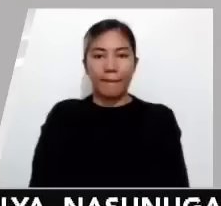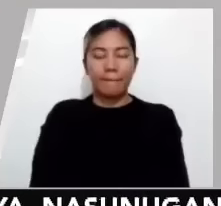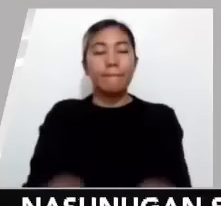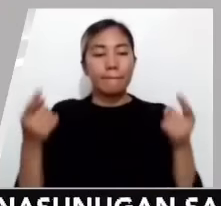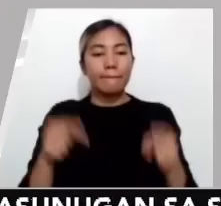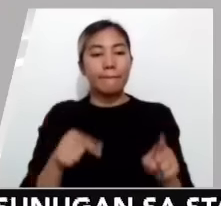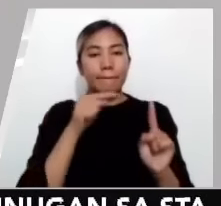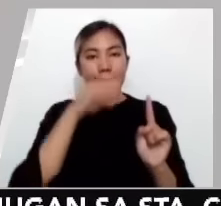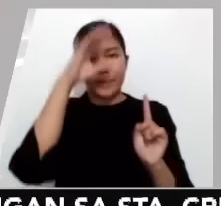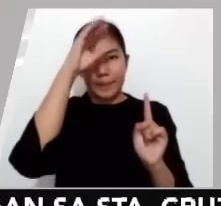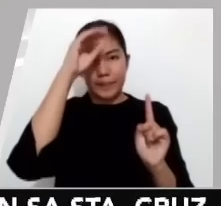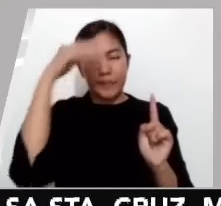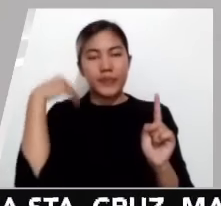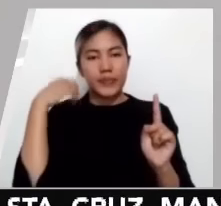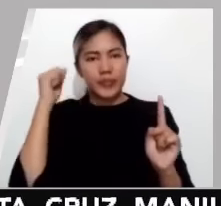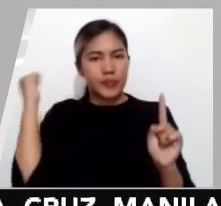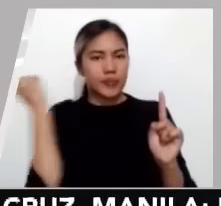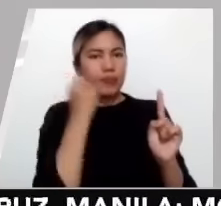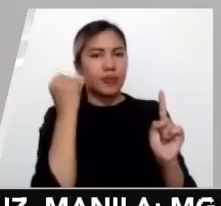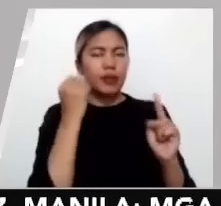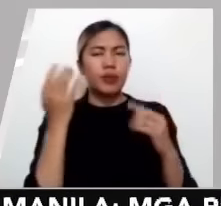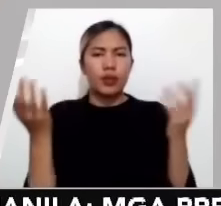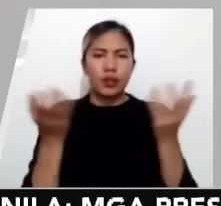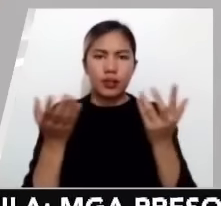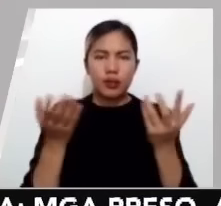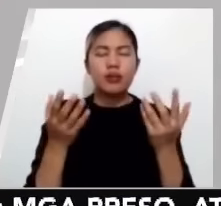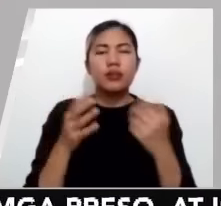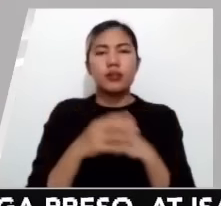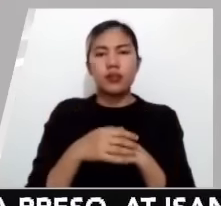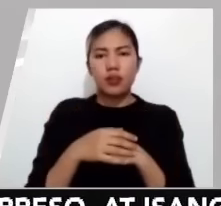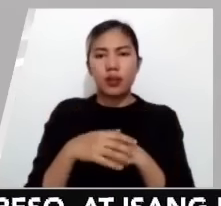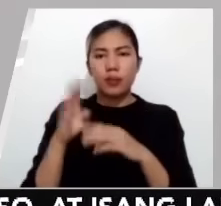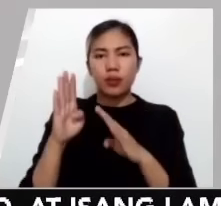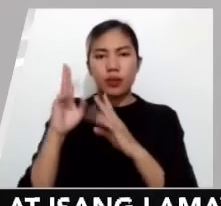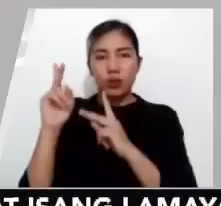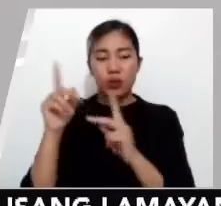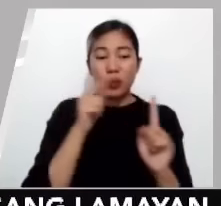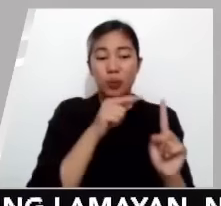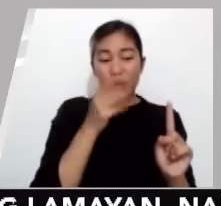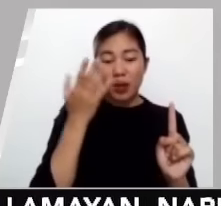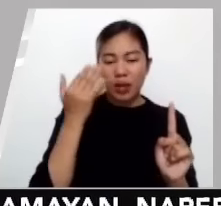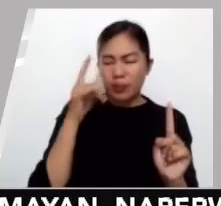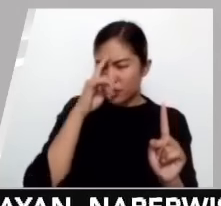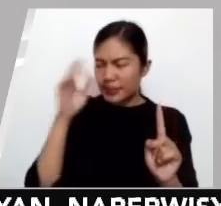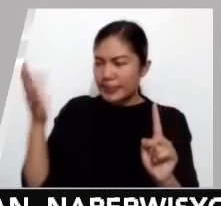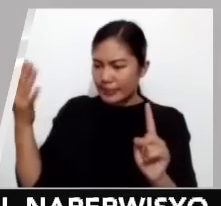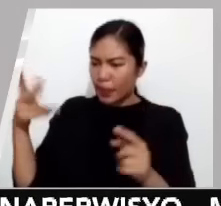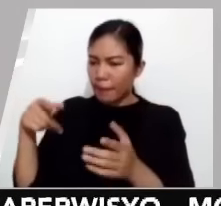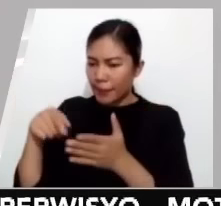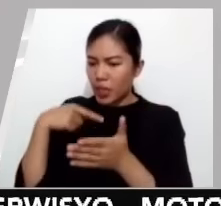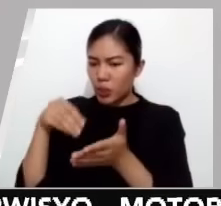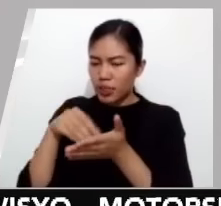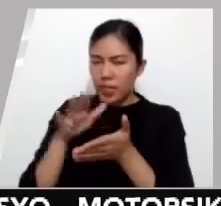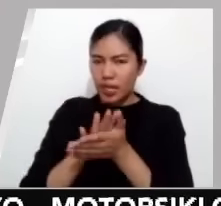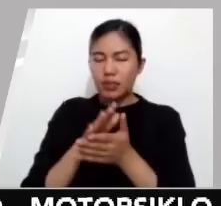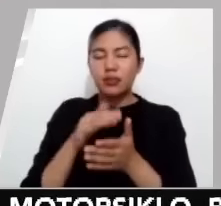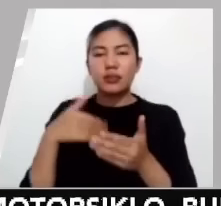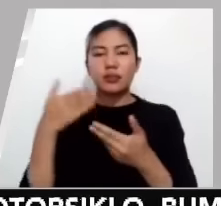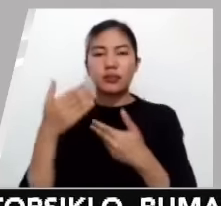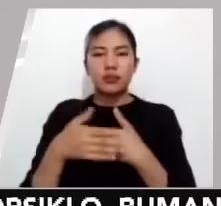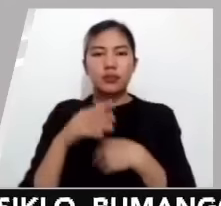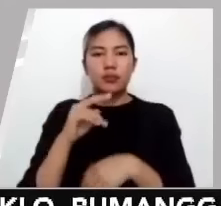Malaybalay, Bukidnon matapos singilin ang may utang sa kanya. Sa Dumaguete, Negros Oriental naman, nailigtas ang isang